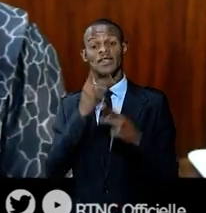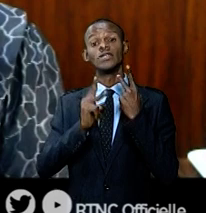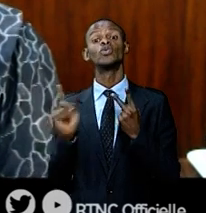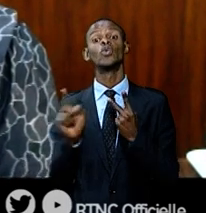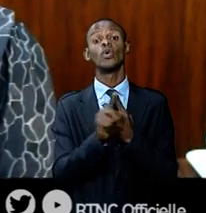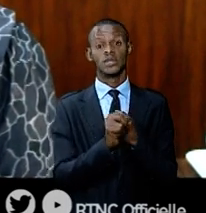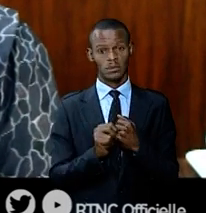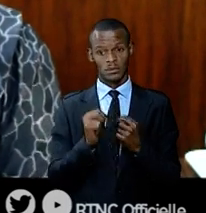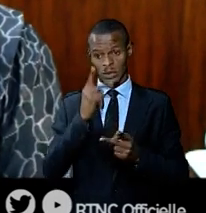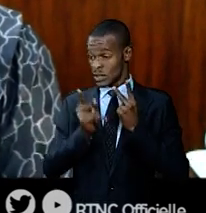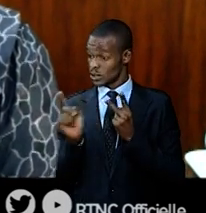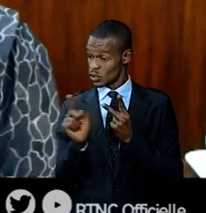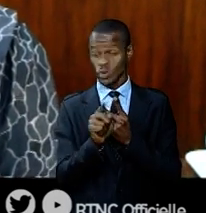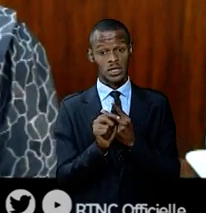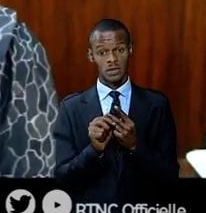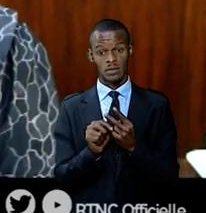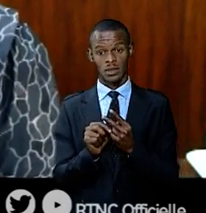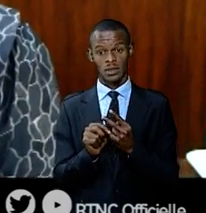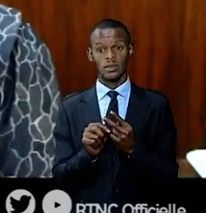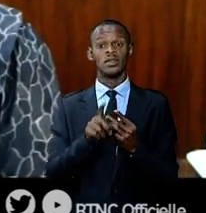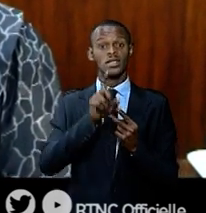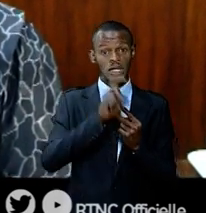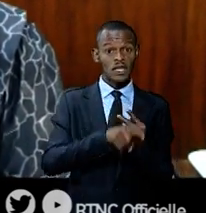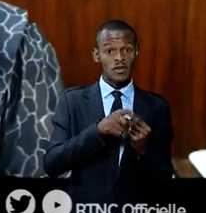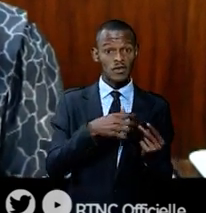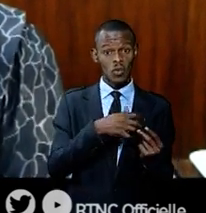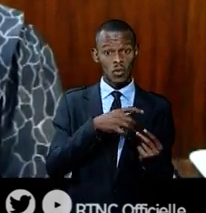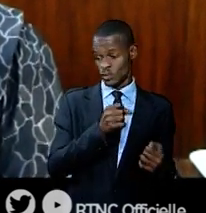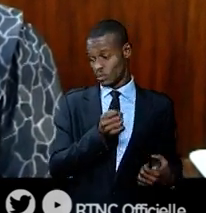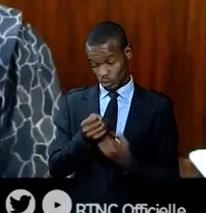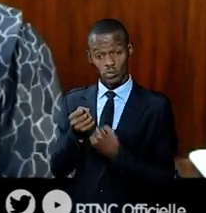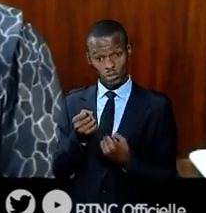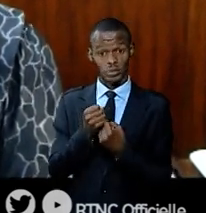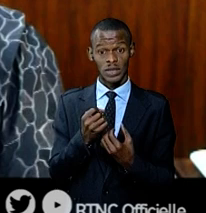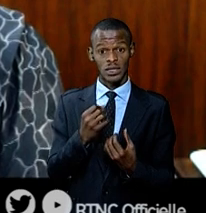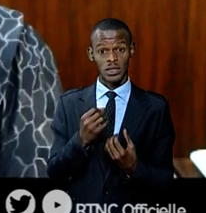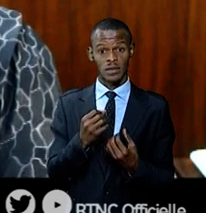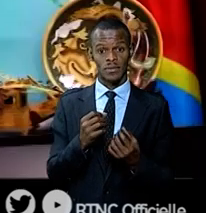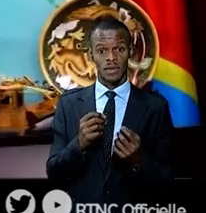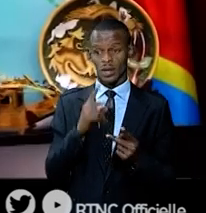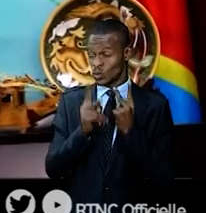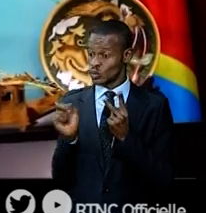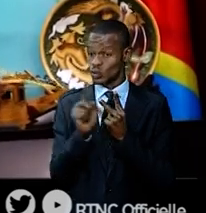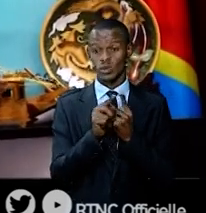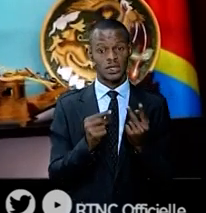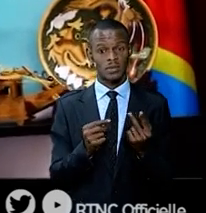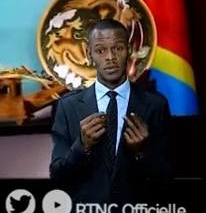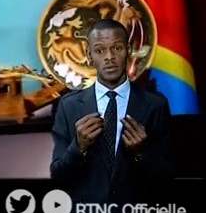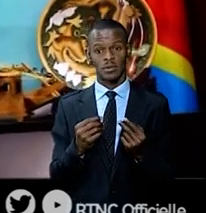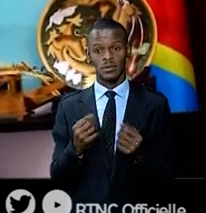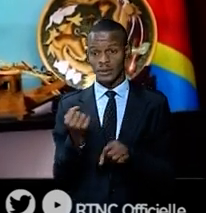nous nourrissent, ils nourrissent les touristes, et donc ils sont un maillon important de la chaîne du tourisme. Pour